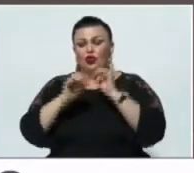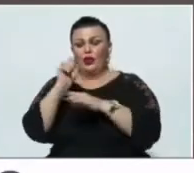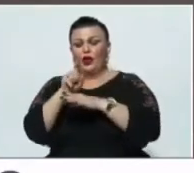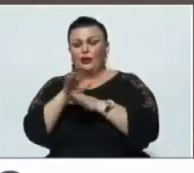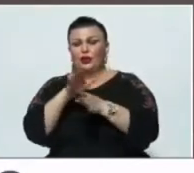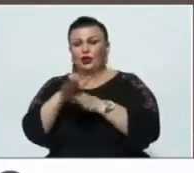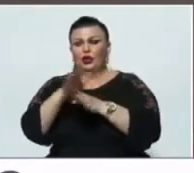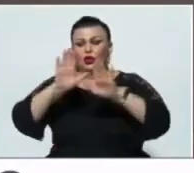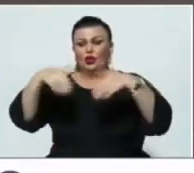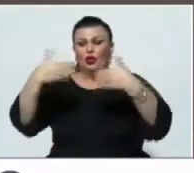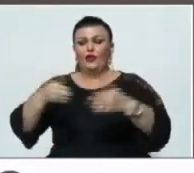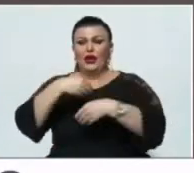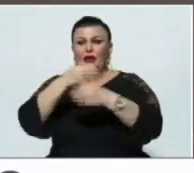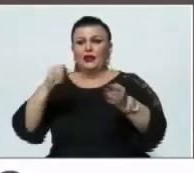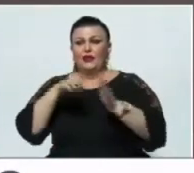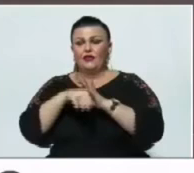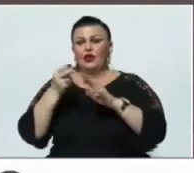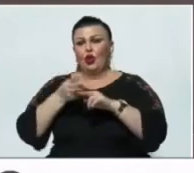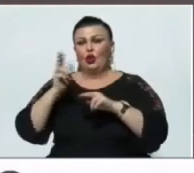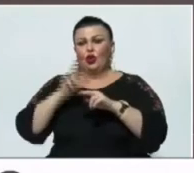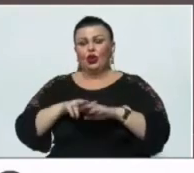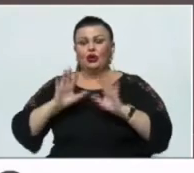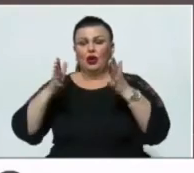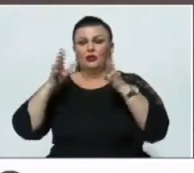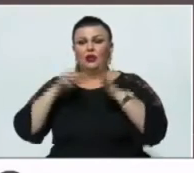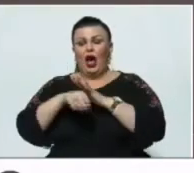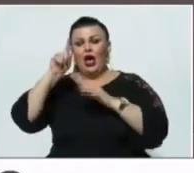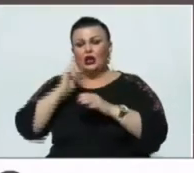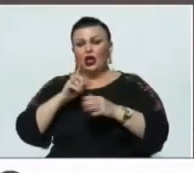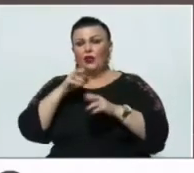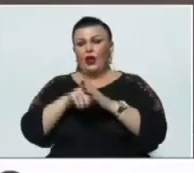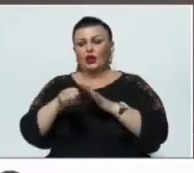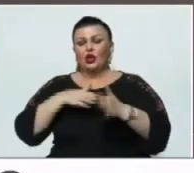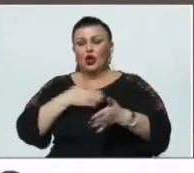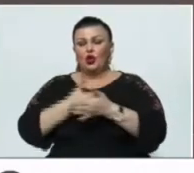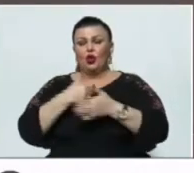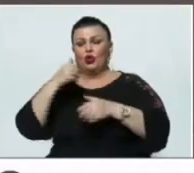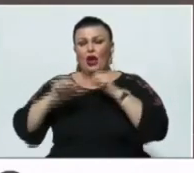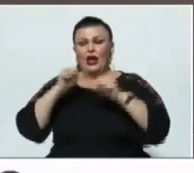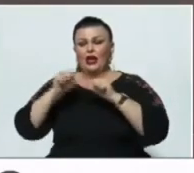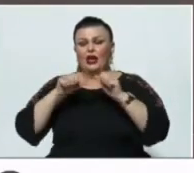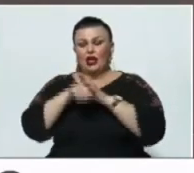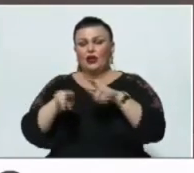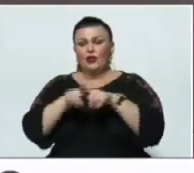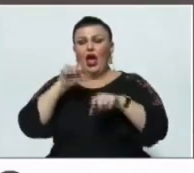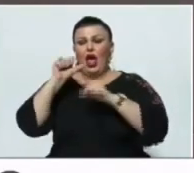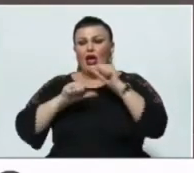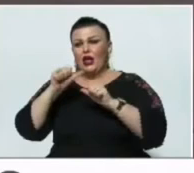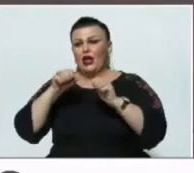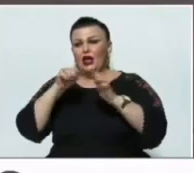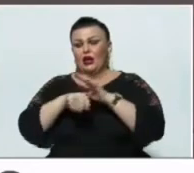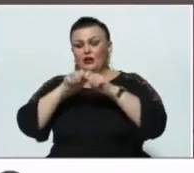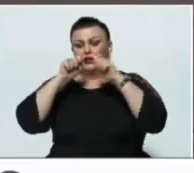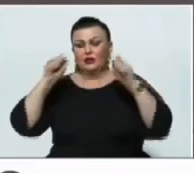tapşırıqlarını, tövsiyəsini verir. Ona görə də təsadüfi deyil ki, Azərbaycanda könüllər ili kimi elan edilən il ərzində də çox böyük bir dinamika biz